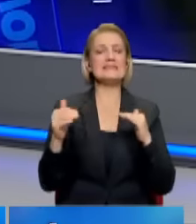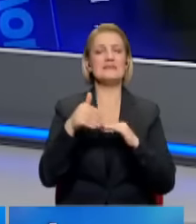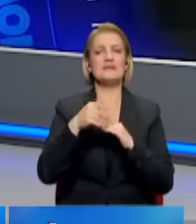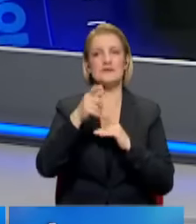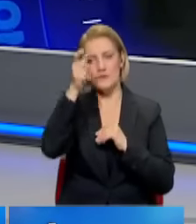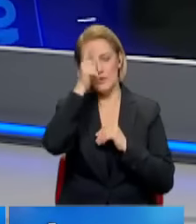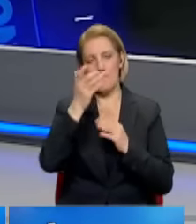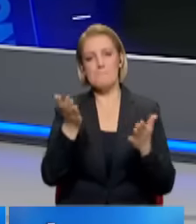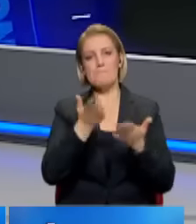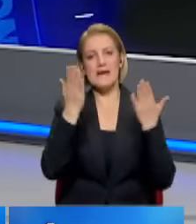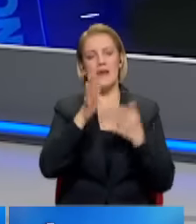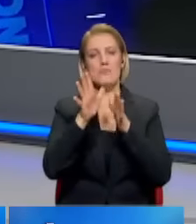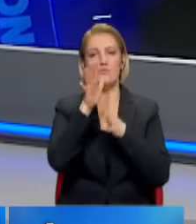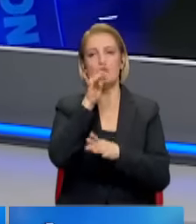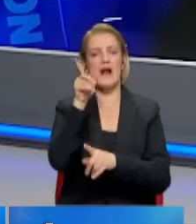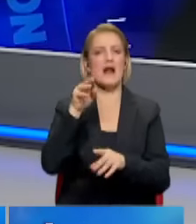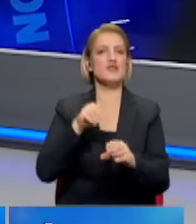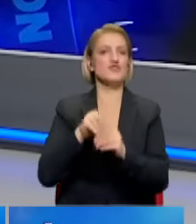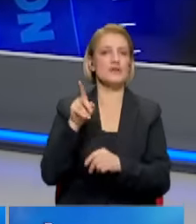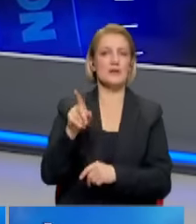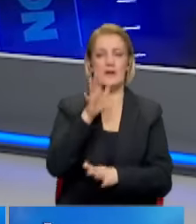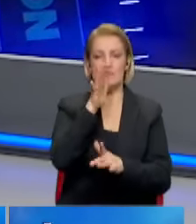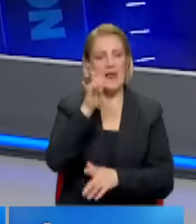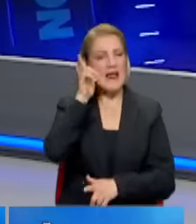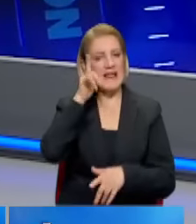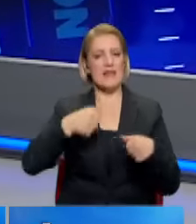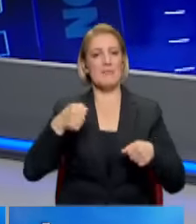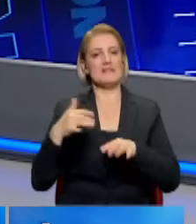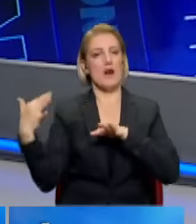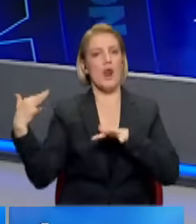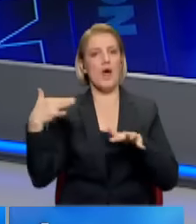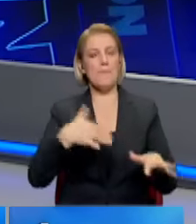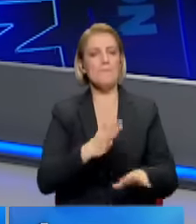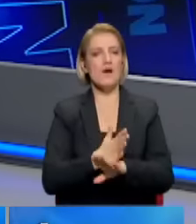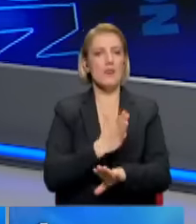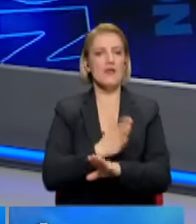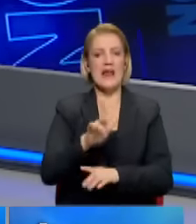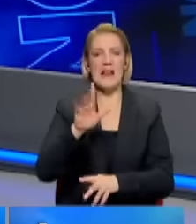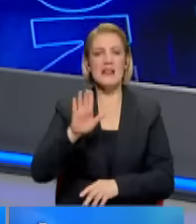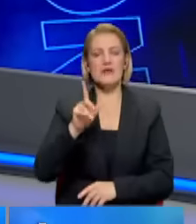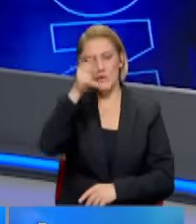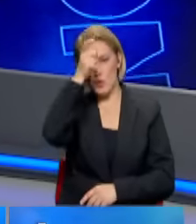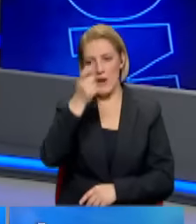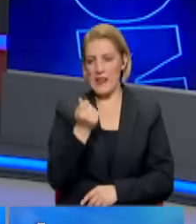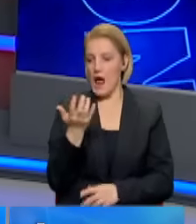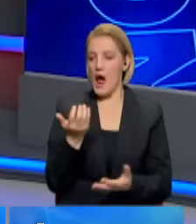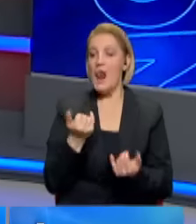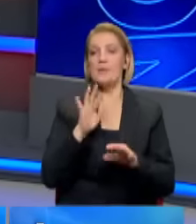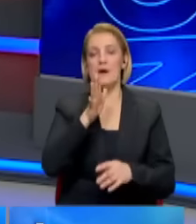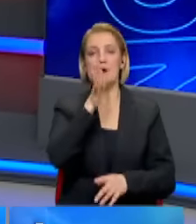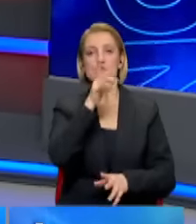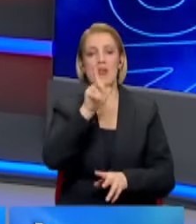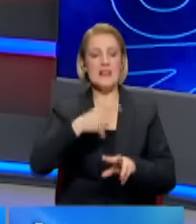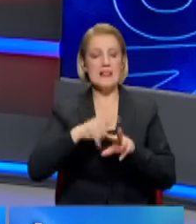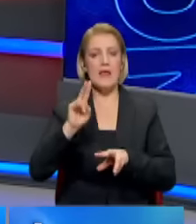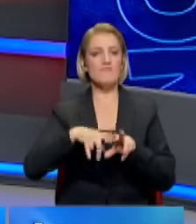komşularımız için, mesela Bulgarlar için. Bulgarlar Edirne pazarına geliyor. Yani vatandaşın lira ile alamadığını Bulgarlar